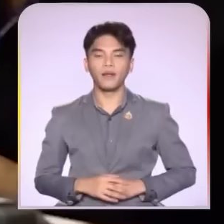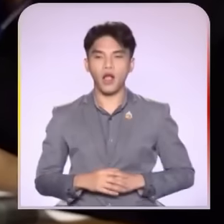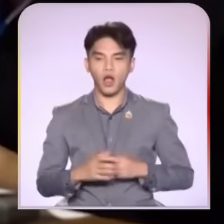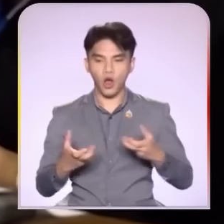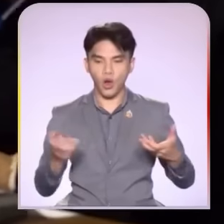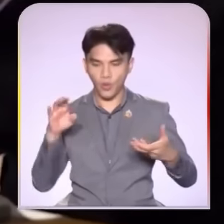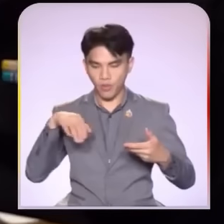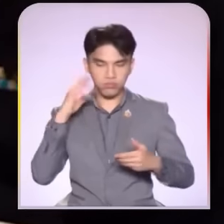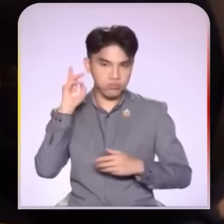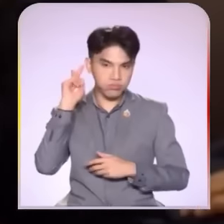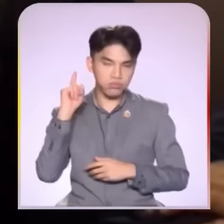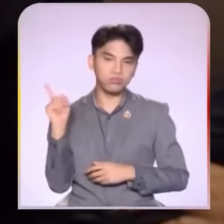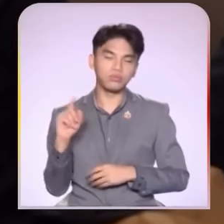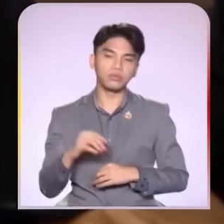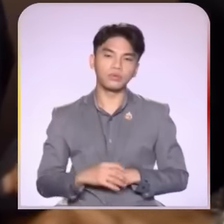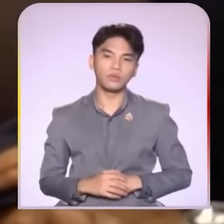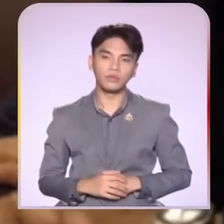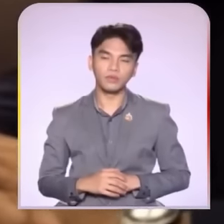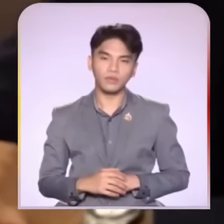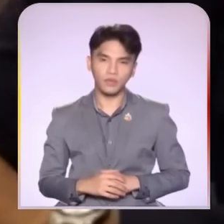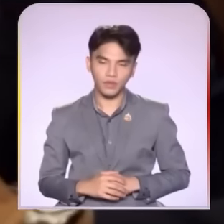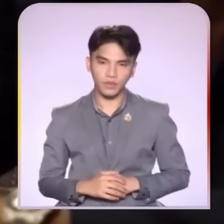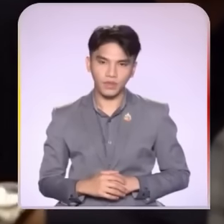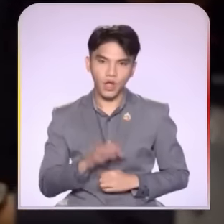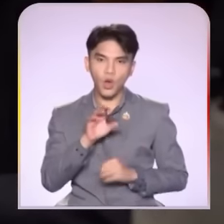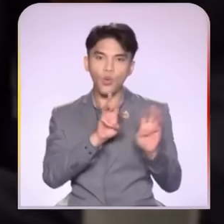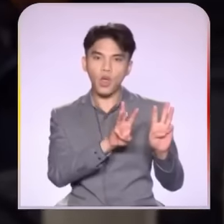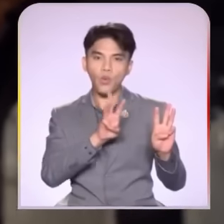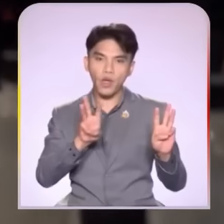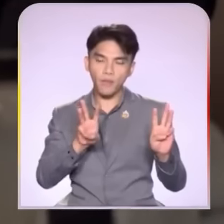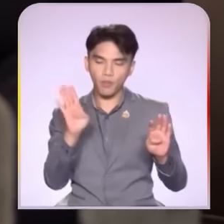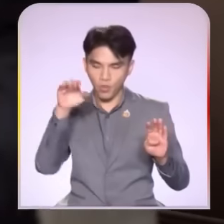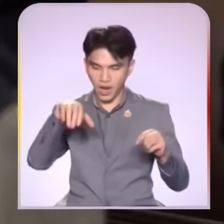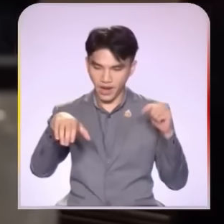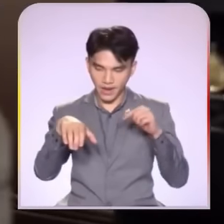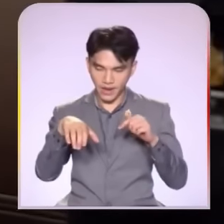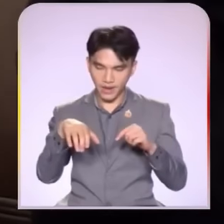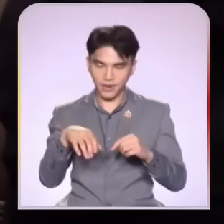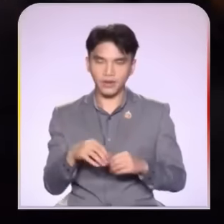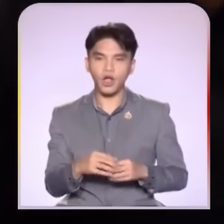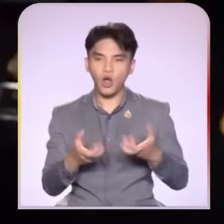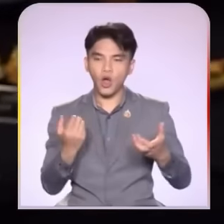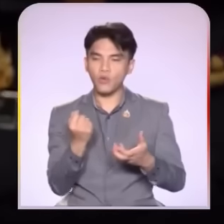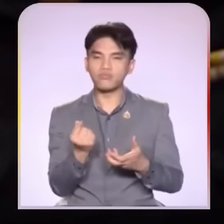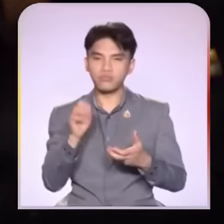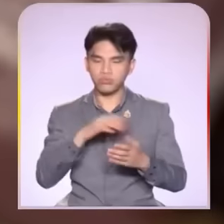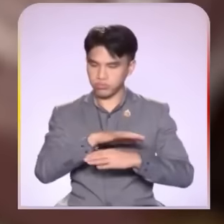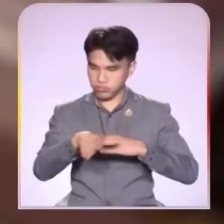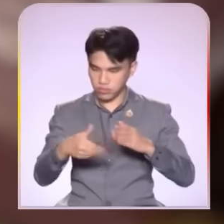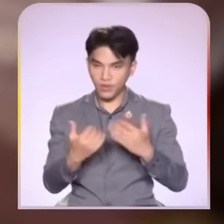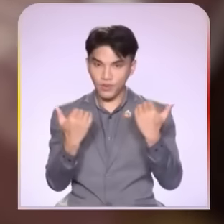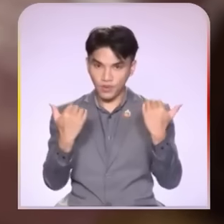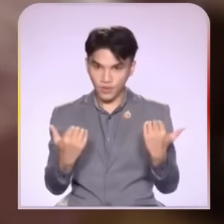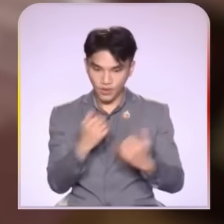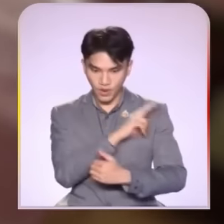ภัณฑ์บริษัทที่เป็นข่าวนะคะซึ่งมีการนำเสนอผ่านทางเว็บไซต์ของบริษัท14ผลิตภัณฑ์ด้วยกันล่าสุดทางด้